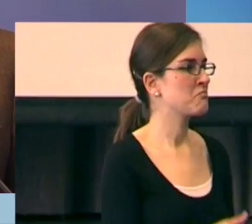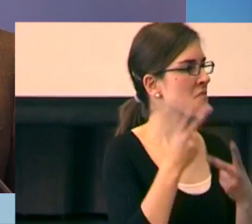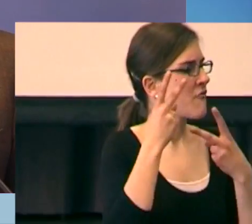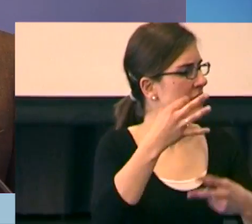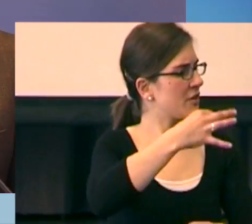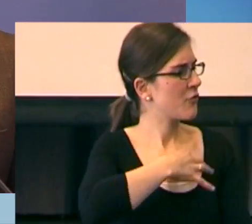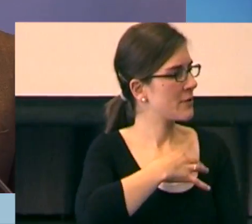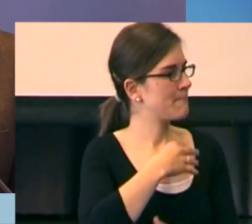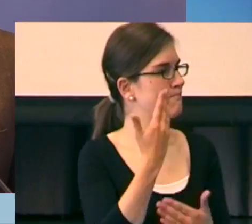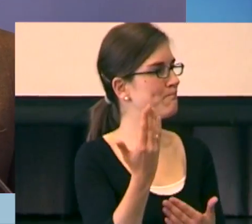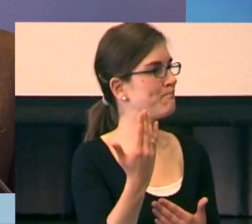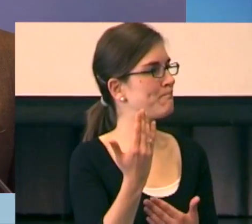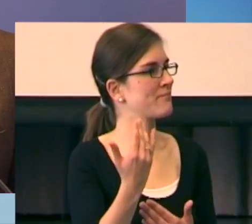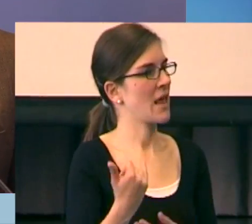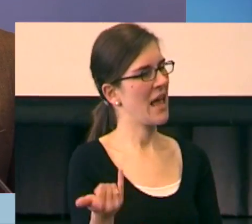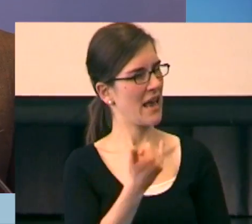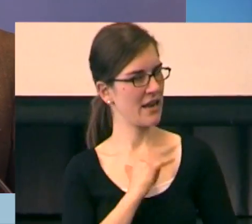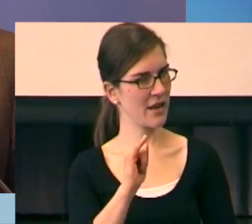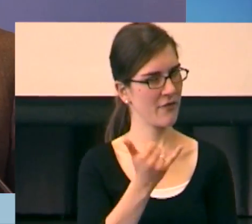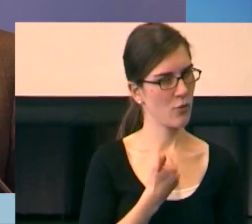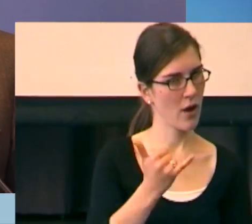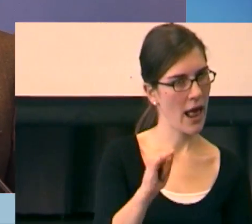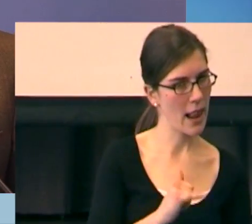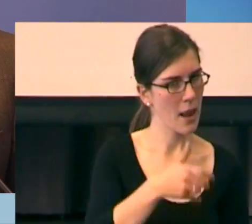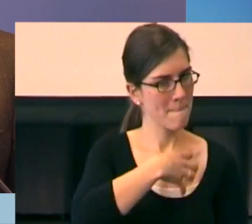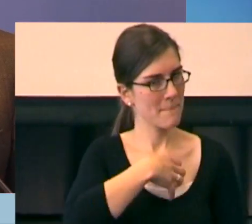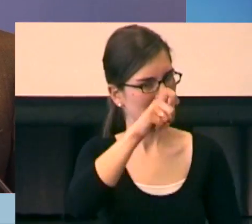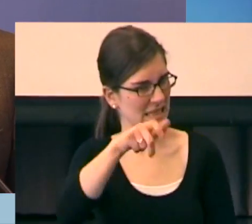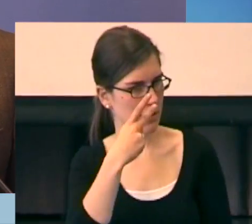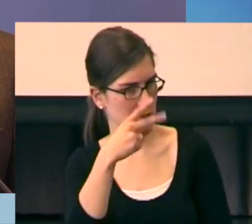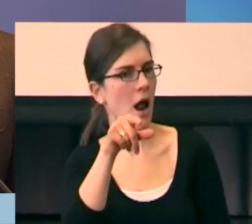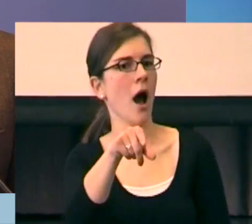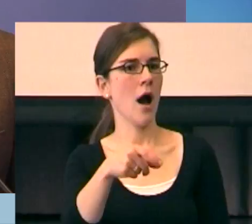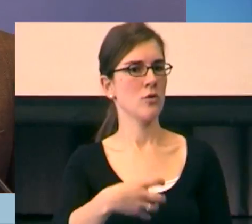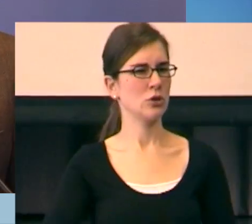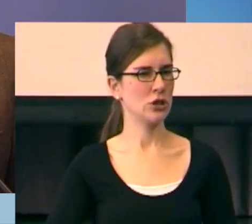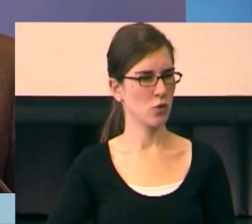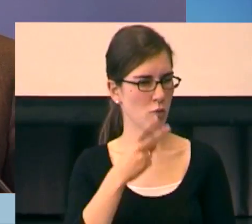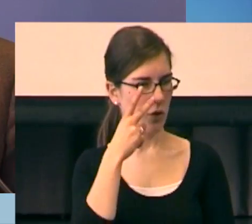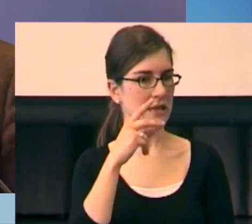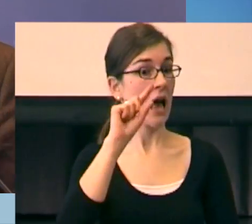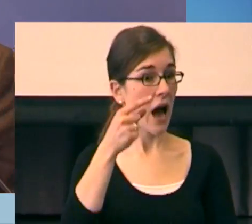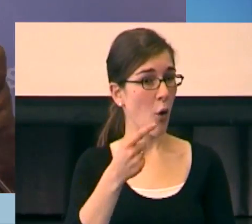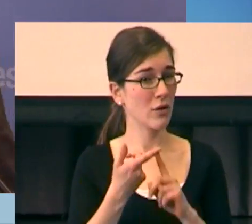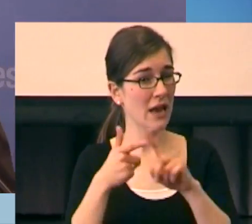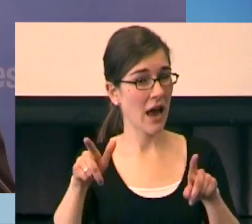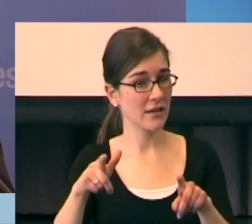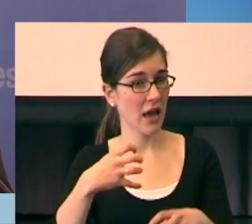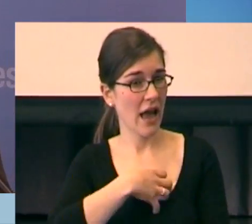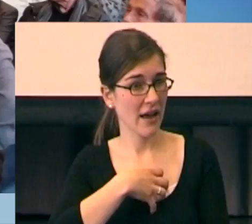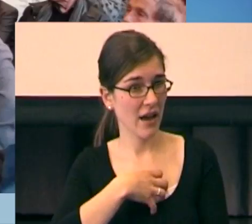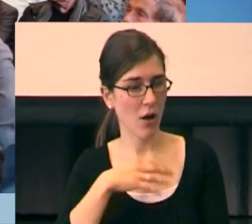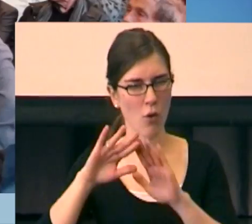ganz individuell den Patienten zu sehen, den Tumor, den er hat, zu sehen, aber auch seine Begleiterkrankungen, seine allgemeinen